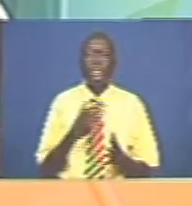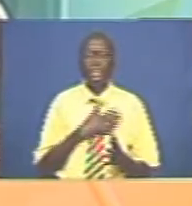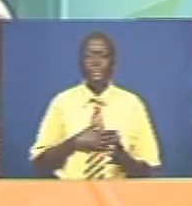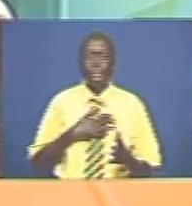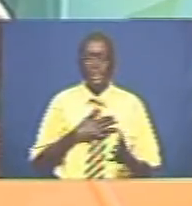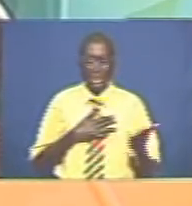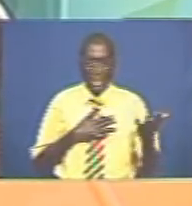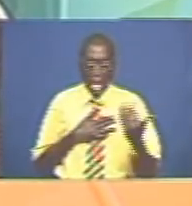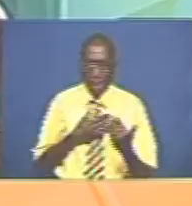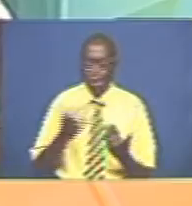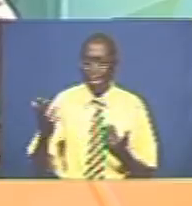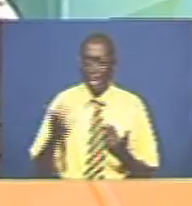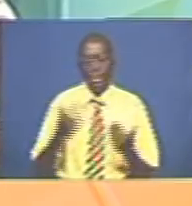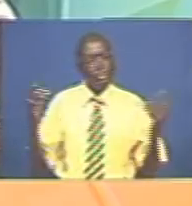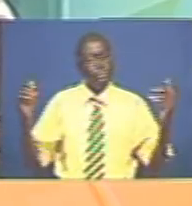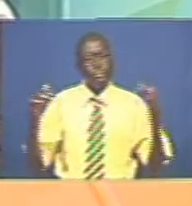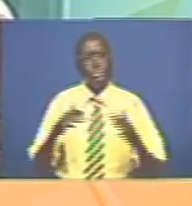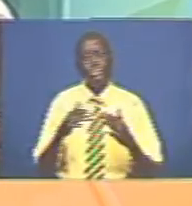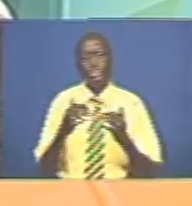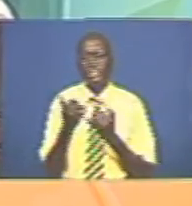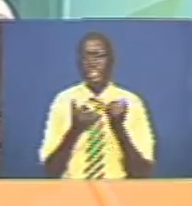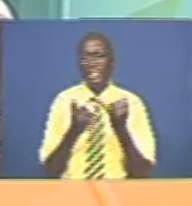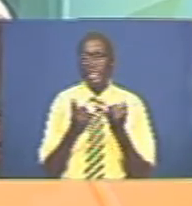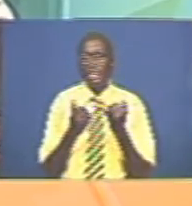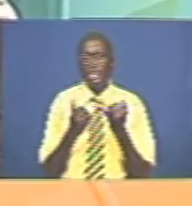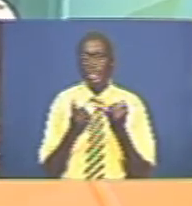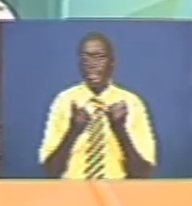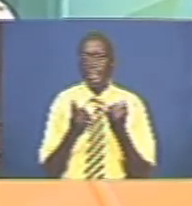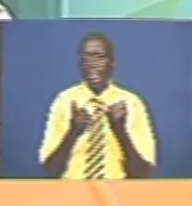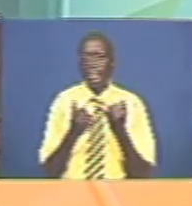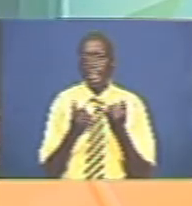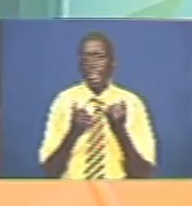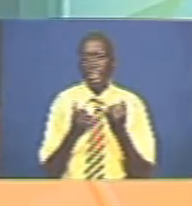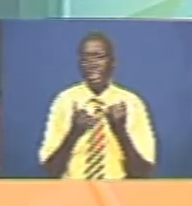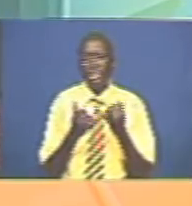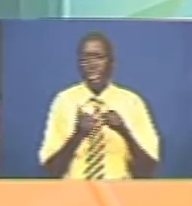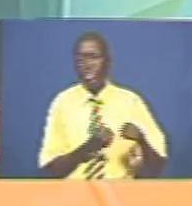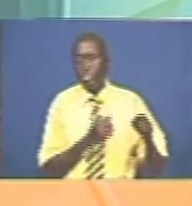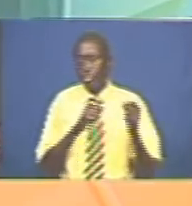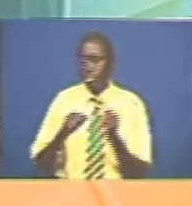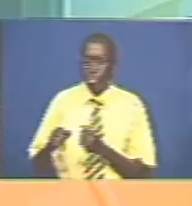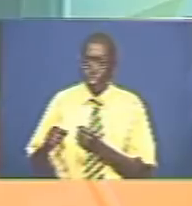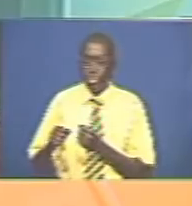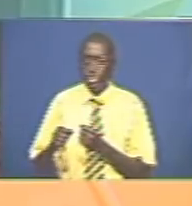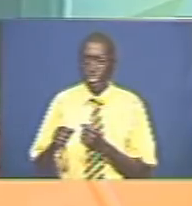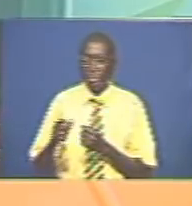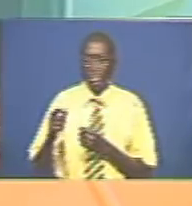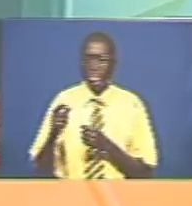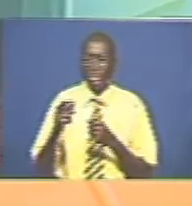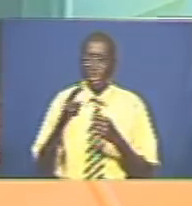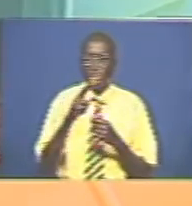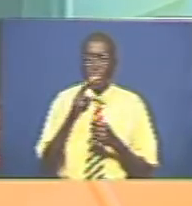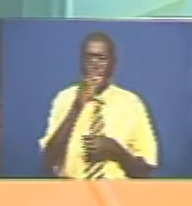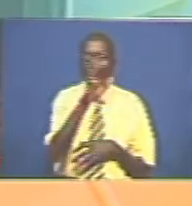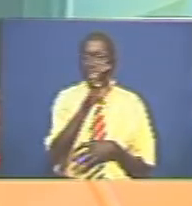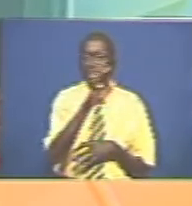Saturday pale Uhuru Gardens. Saa 8 sharp nitakuwa nimeanza pale. Nitakifika pale, kuna